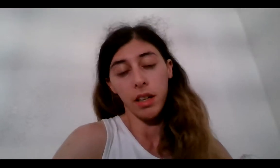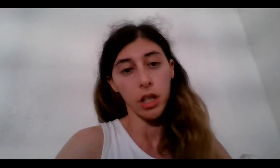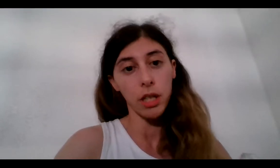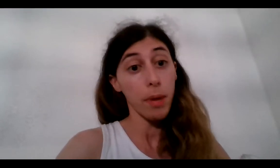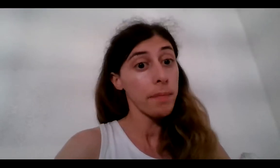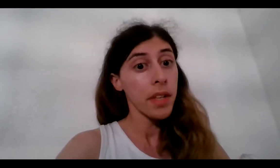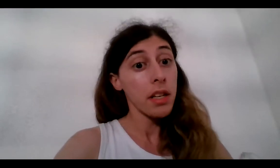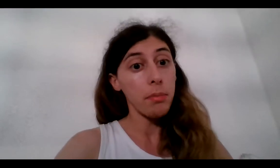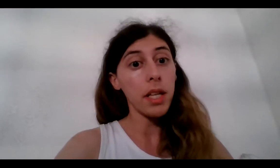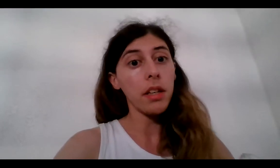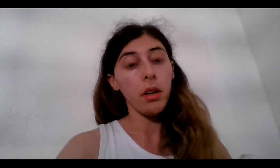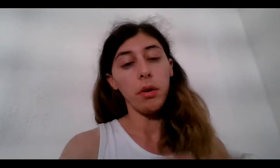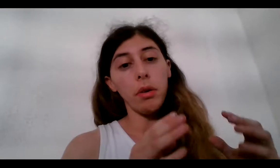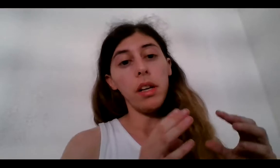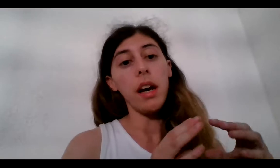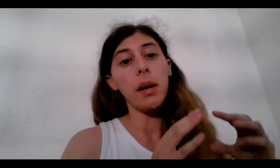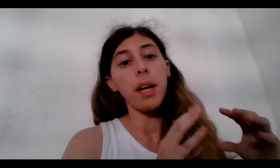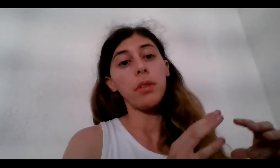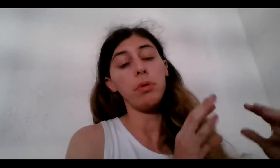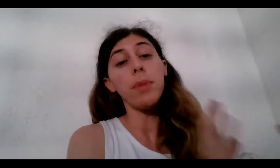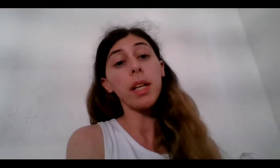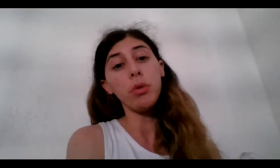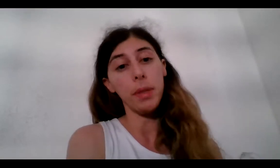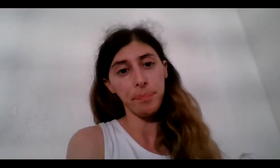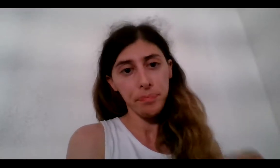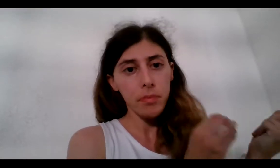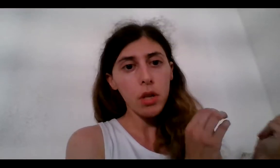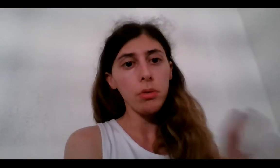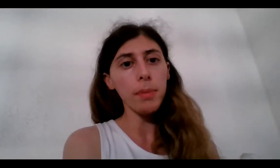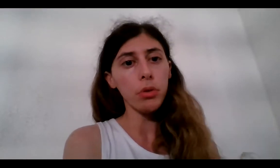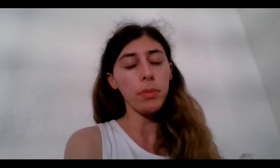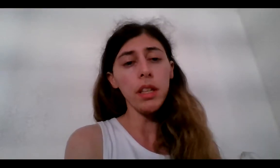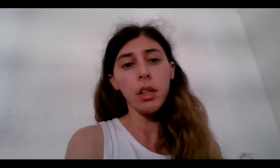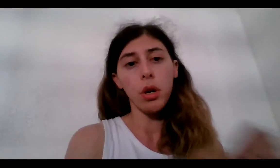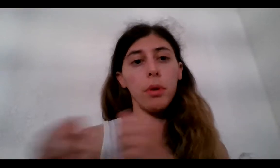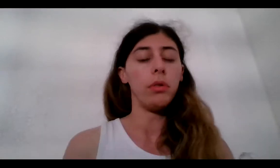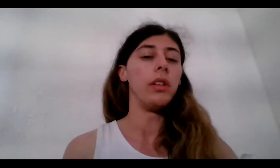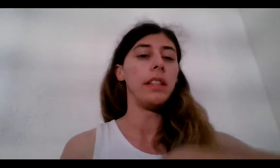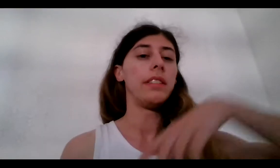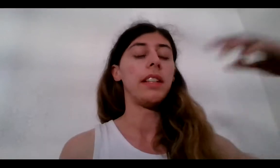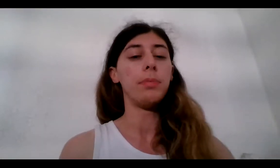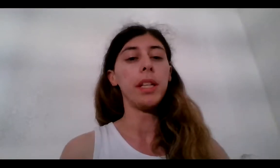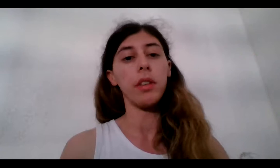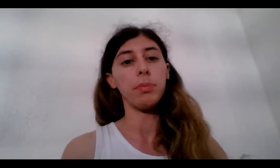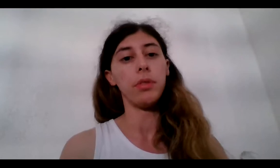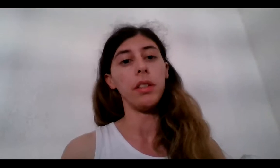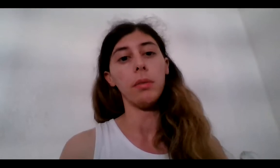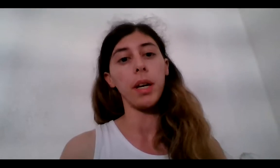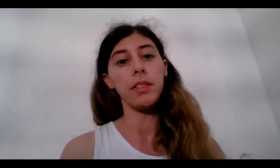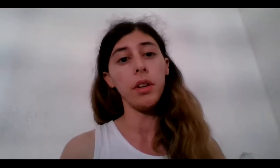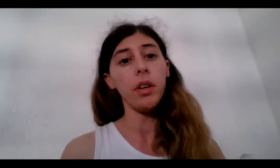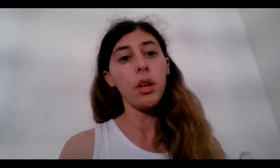mérité un schéma, mais là, par exemple, une mammectomie, comme c'était expliqué dans